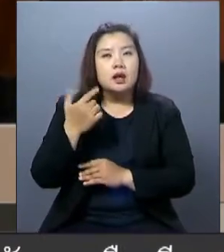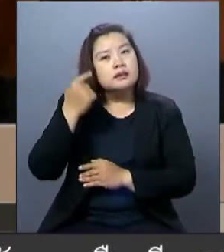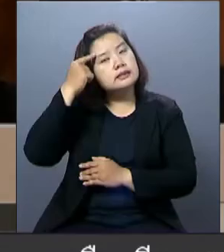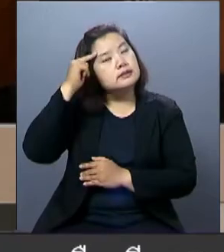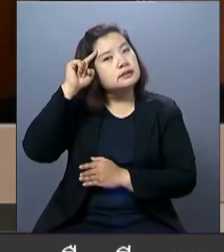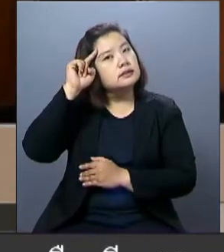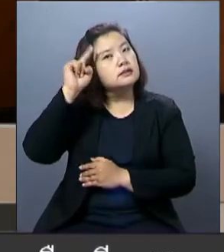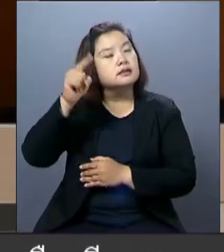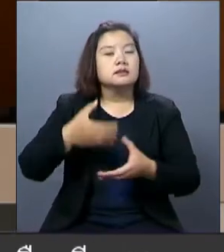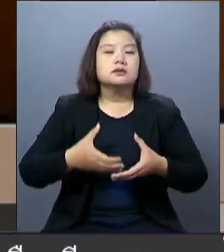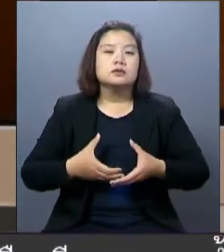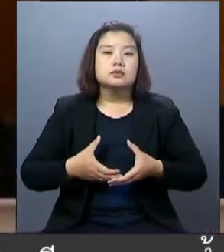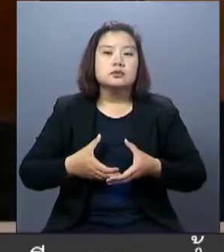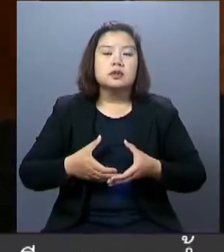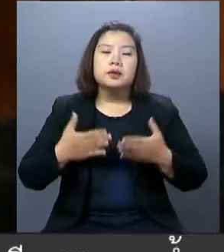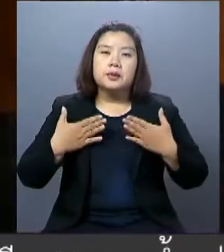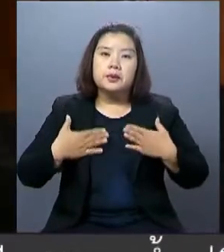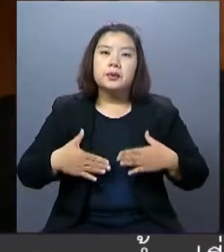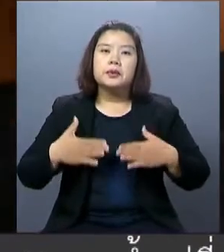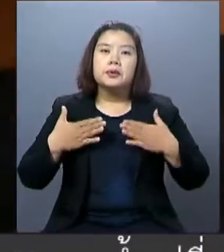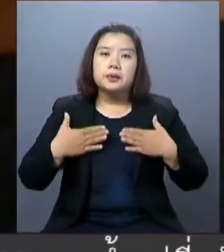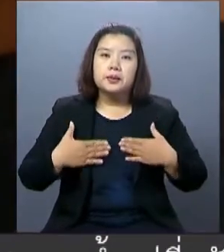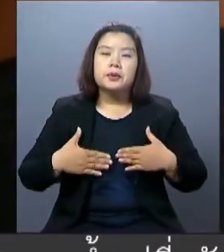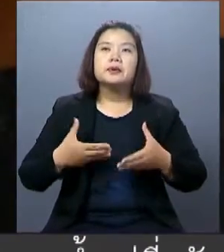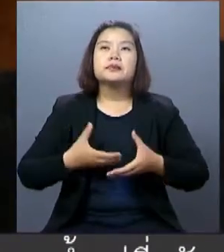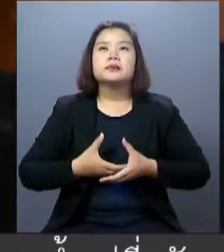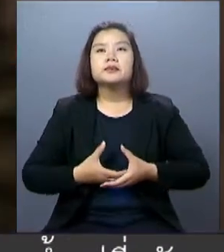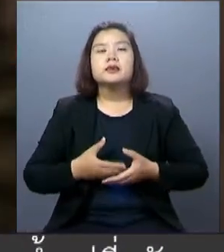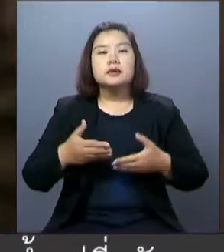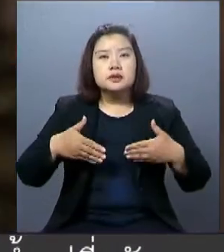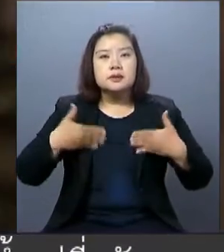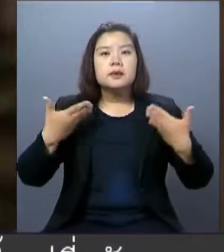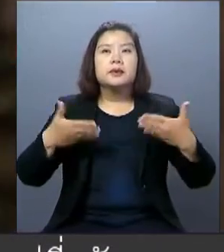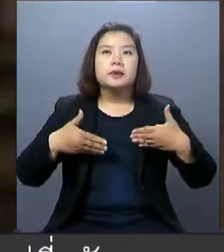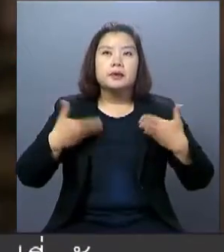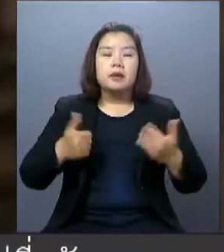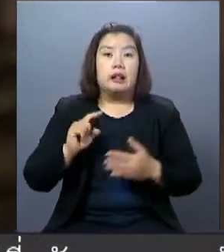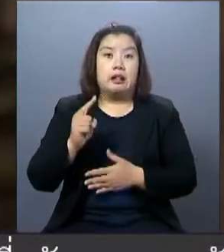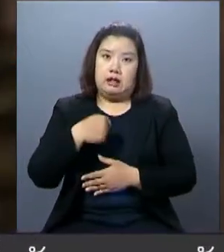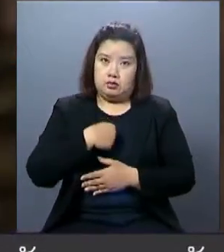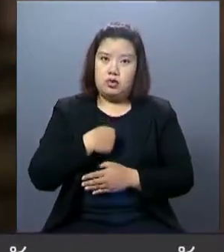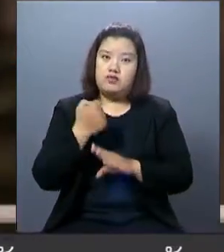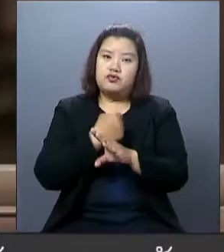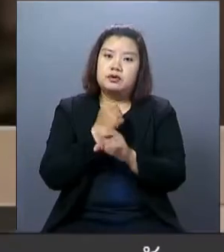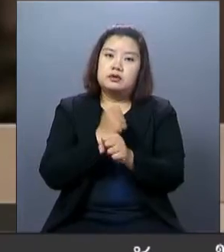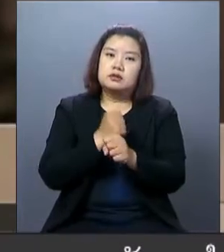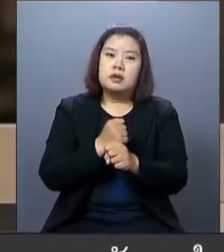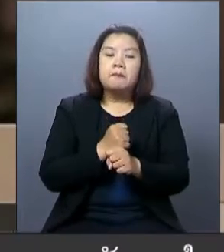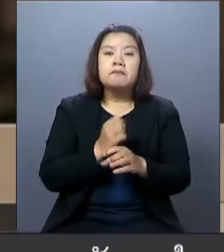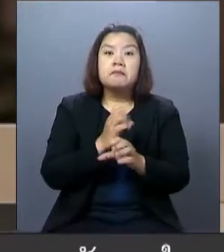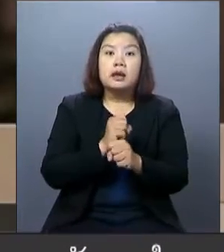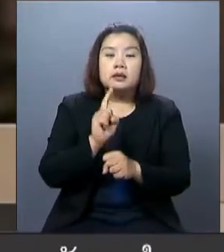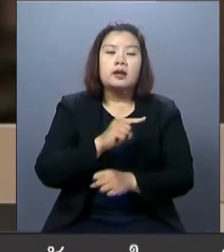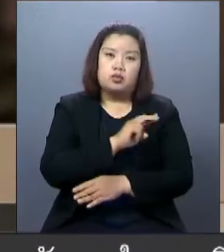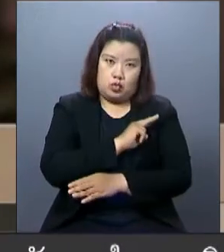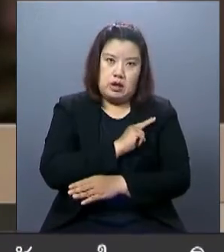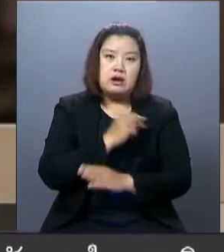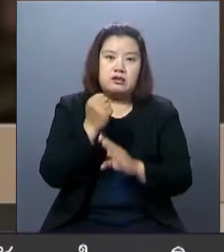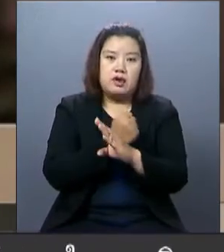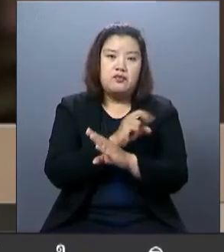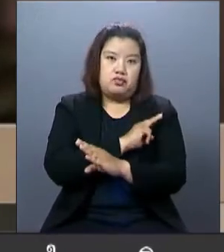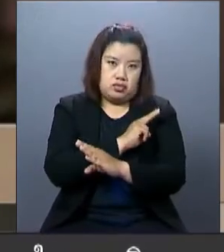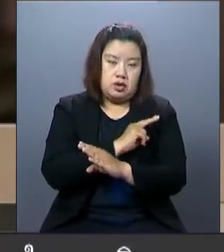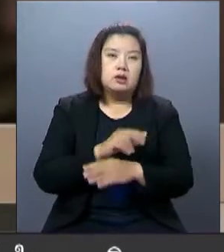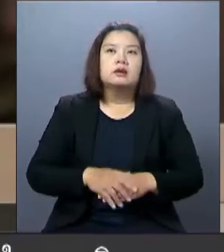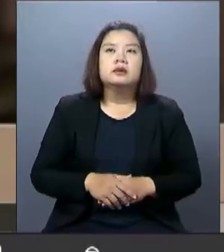มันจะสงบนิ่งอยู่ตรงนั้นแหละไม่ต้องคิดอะไรพุ่งสร้างไปเรื่อย ๆสิ่งแรกเลยที่ได้ก็คือเยียวยาตัวเองครับสำหรับคน